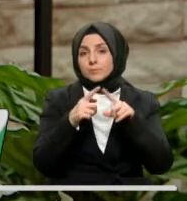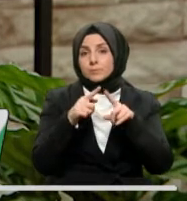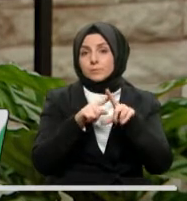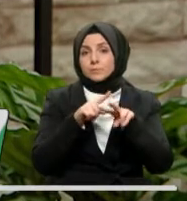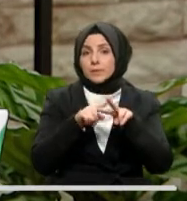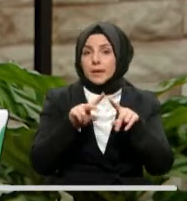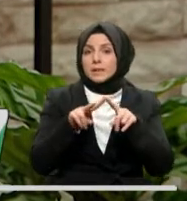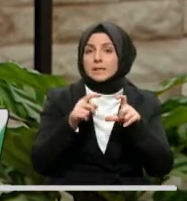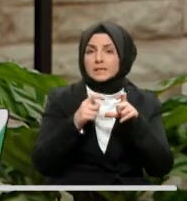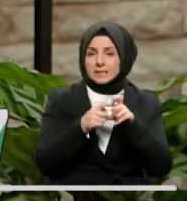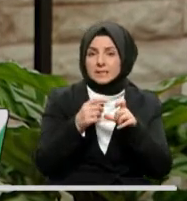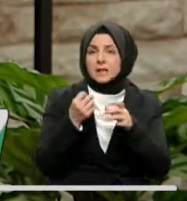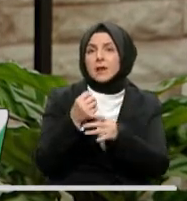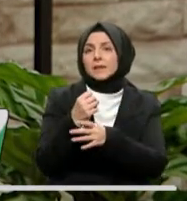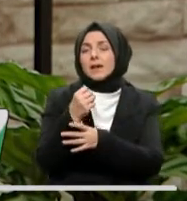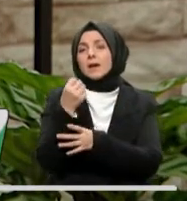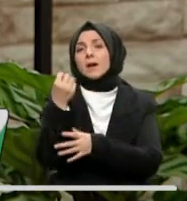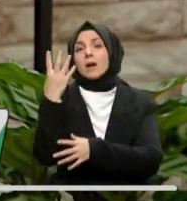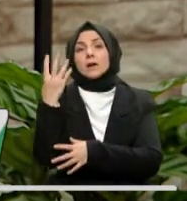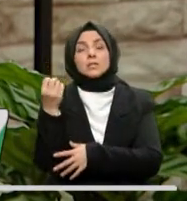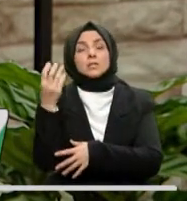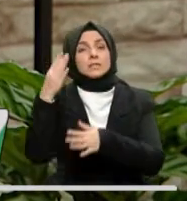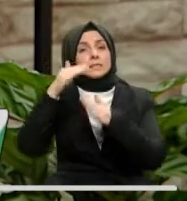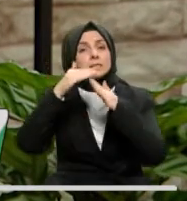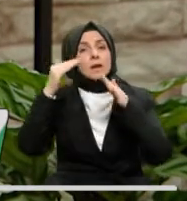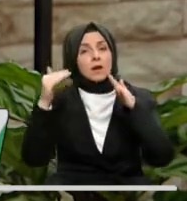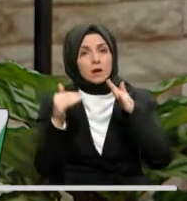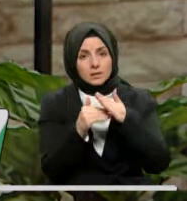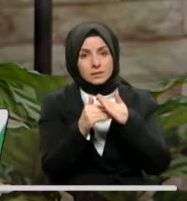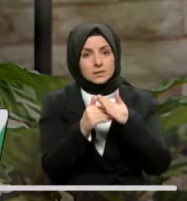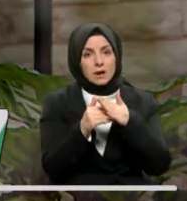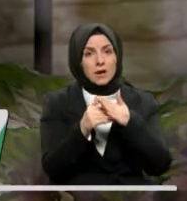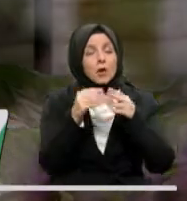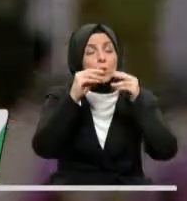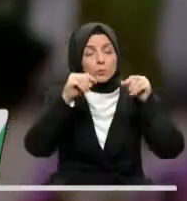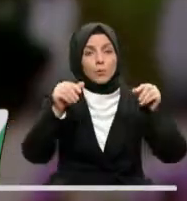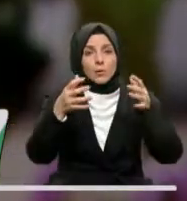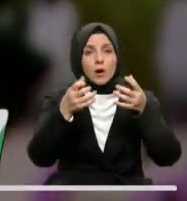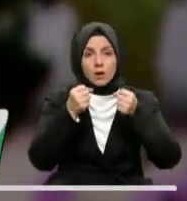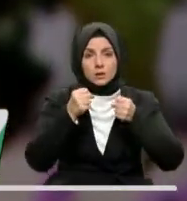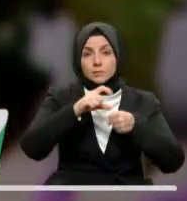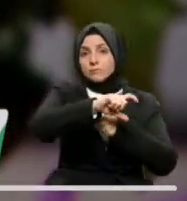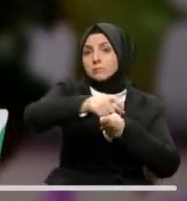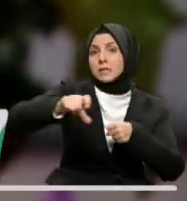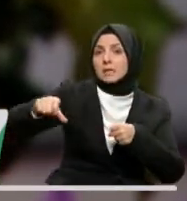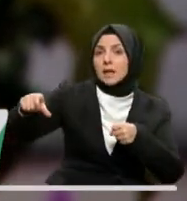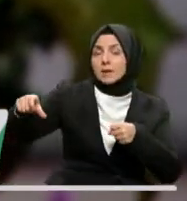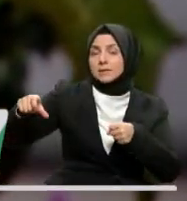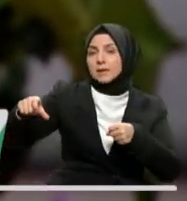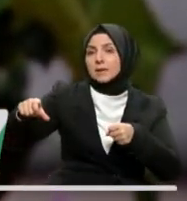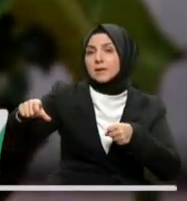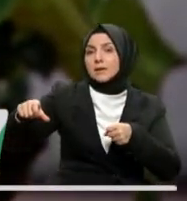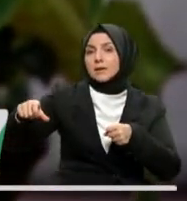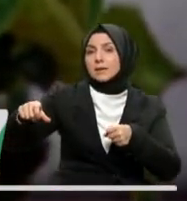Çok yararlı o Topraklar o toprağı alır bir de kum bu derelerde akan kum var ya mil diyoruz onlara nerelerde Dere